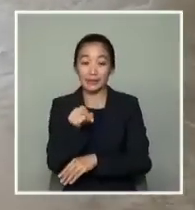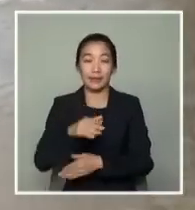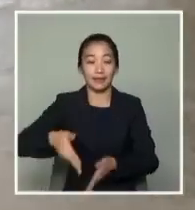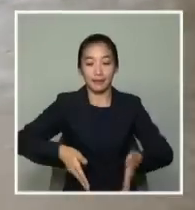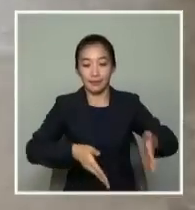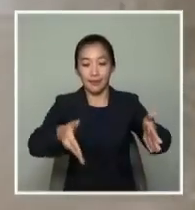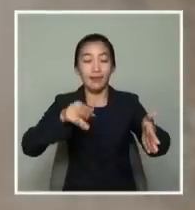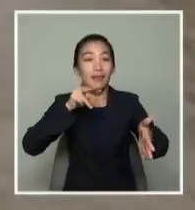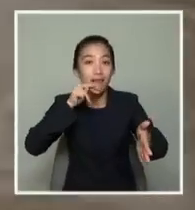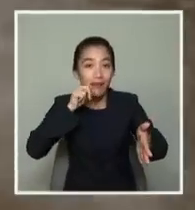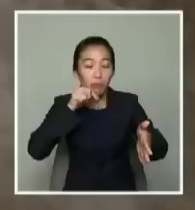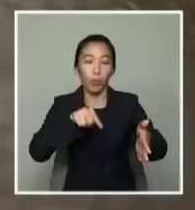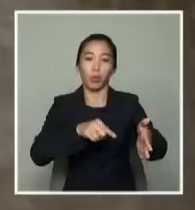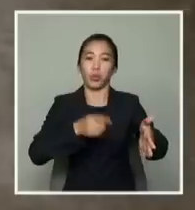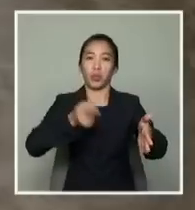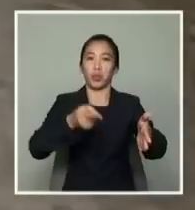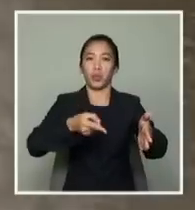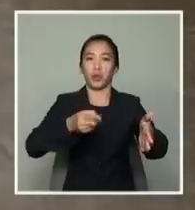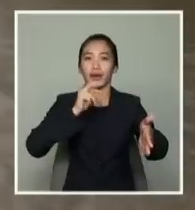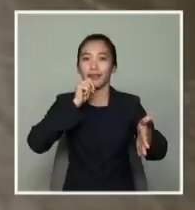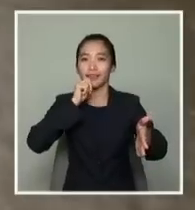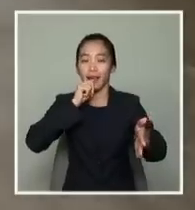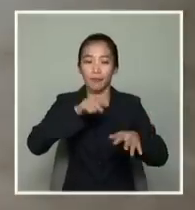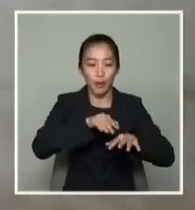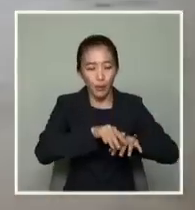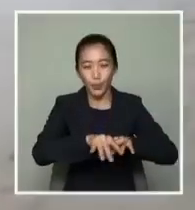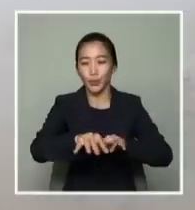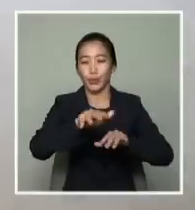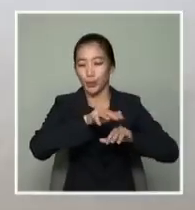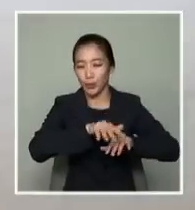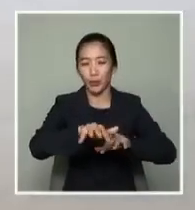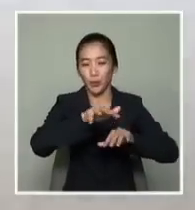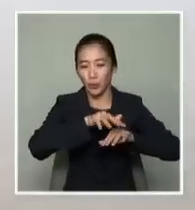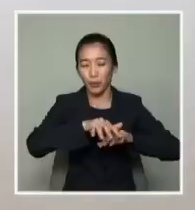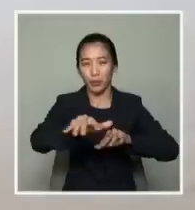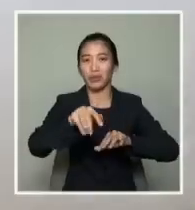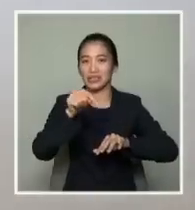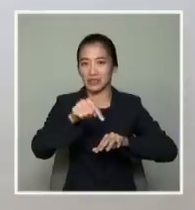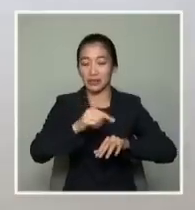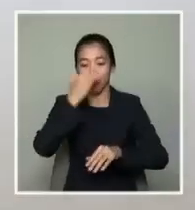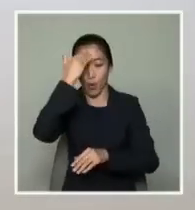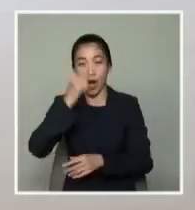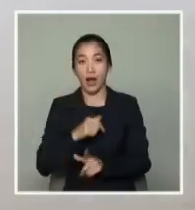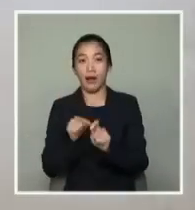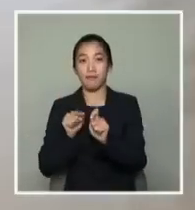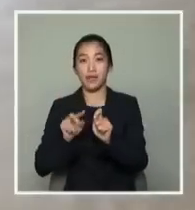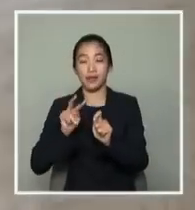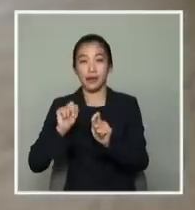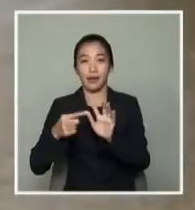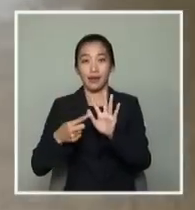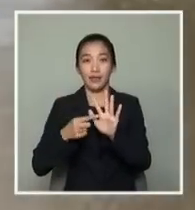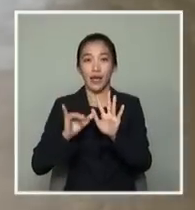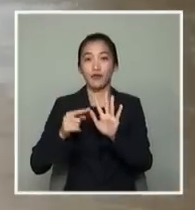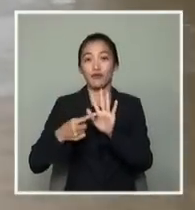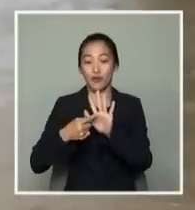องลำรางต่างๆยังคงมีปริมาณน้ำไหลเชี่ยวและมีระดับสูงด้วยเพราะว่าพื้นที่อำเภอนายูงเป็นพื้นที่ราบสู